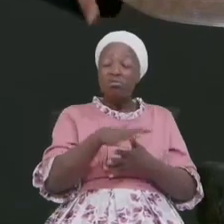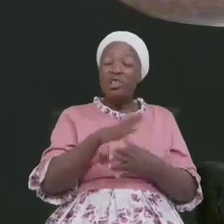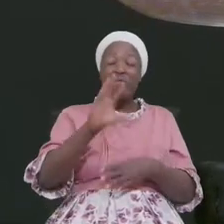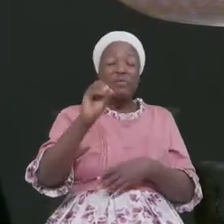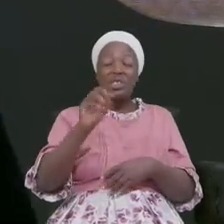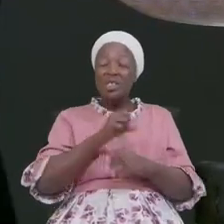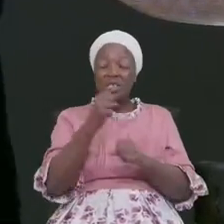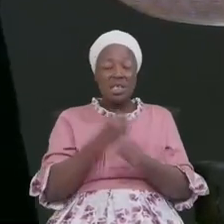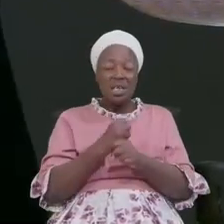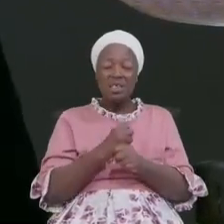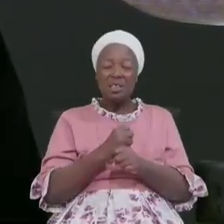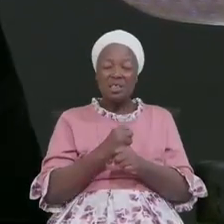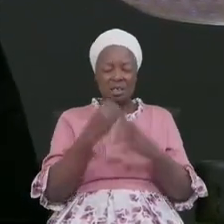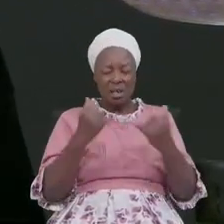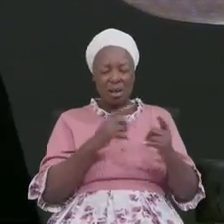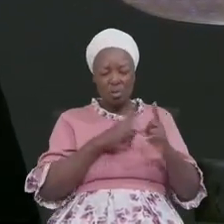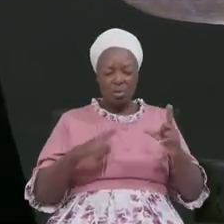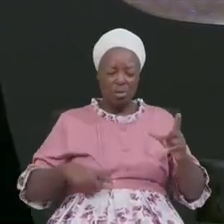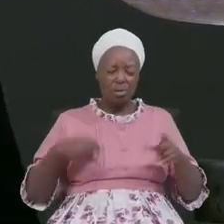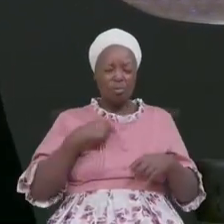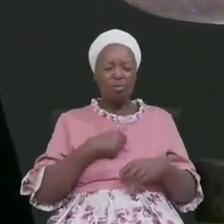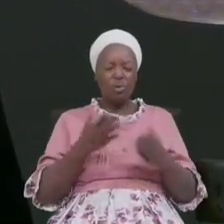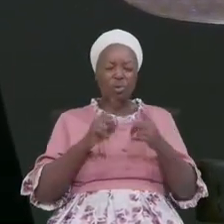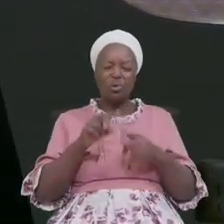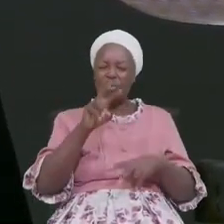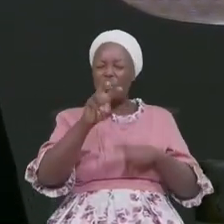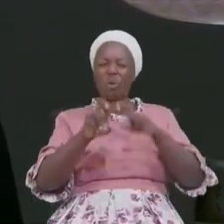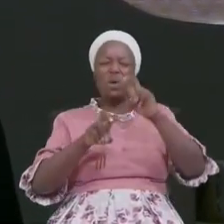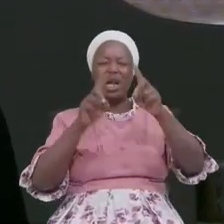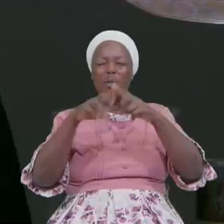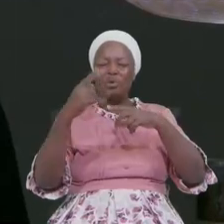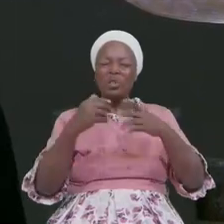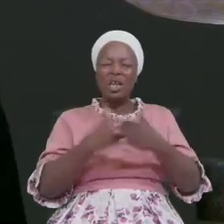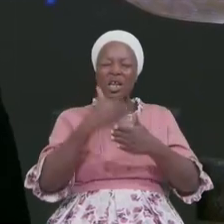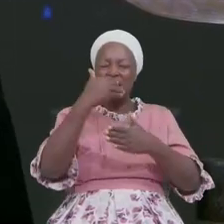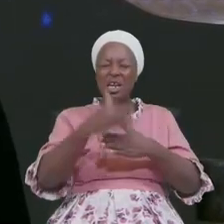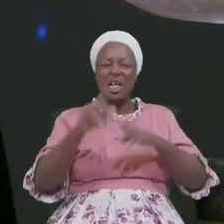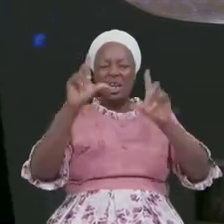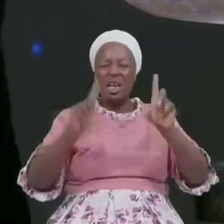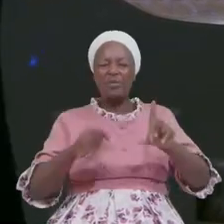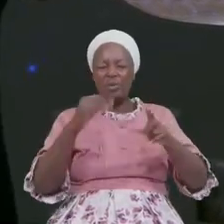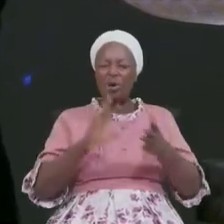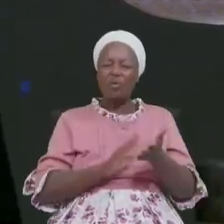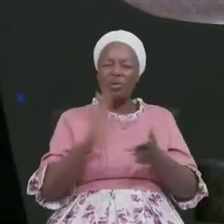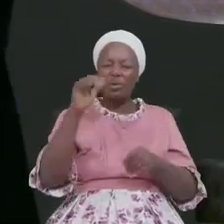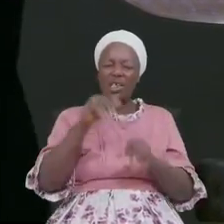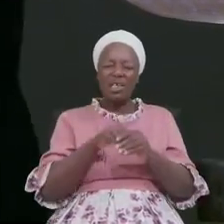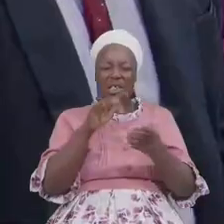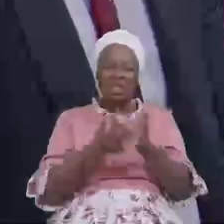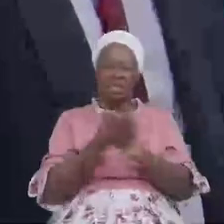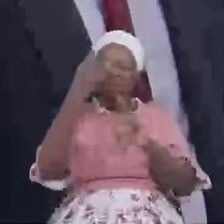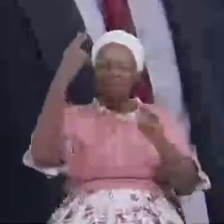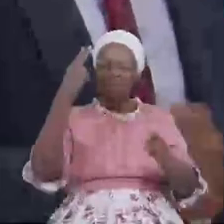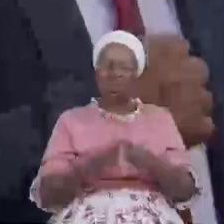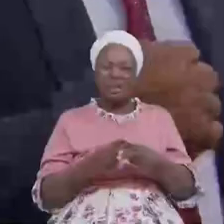Seigneur, nous voulons passer au niveau supérieur de gloire au nom de